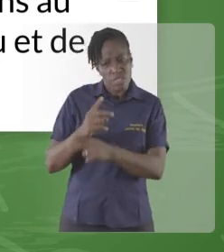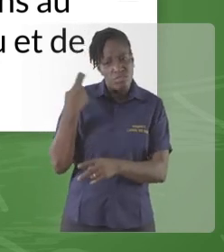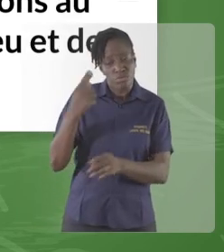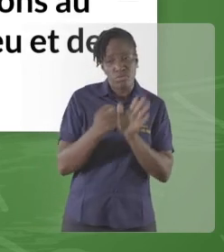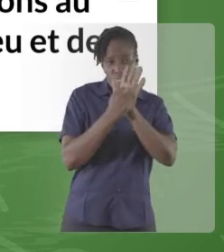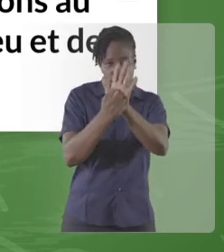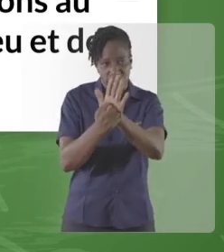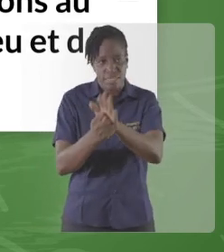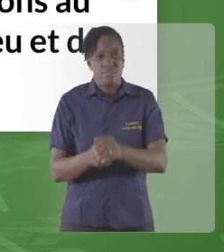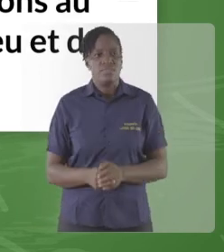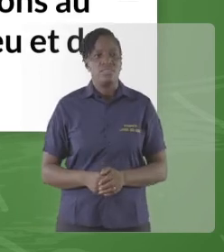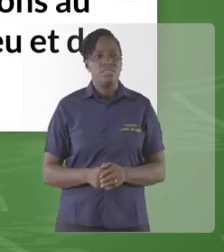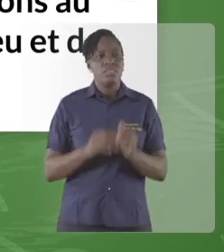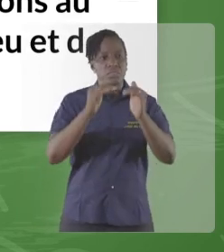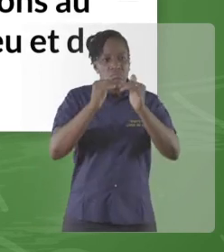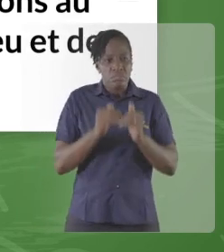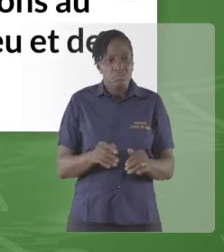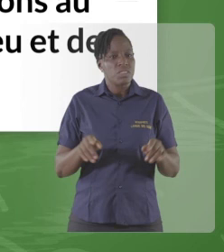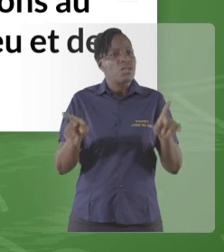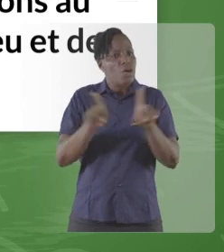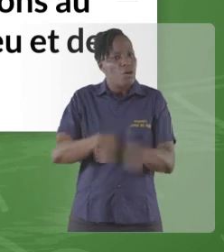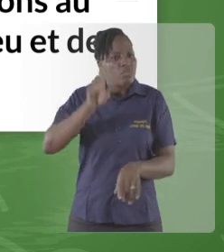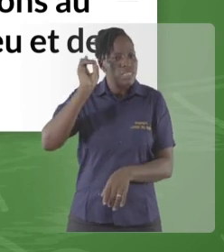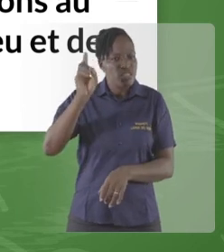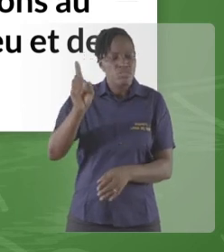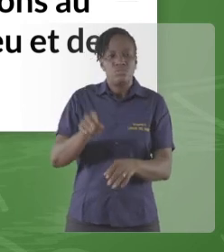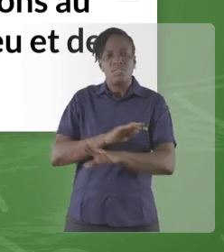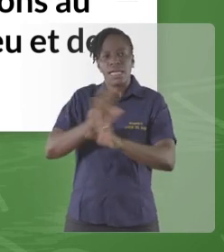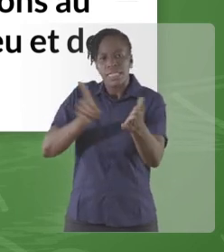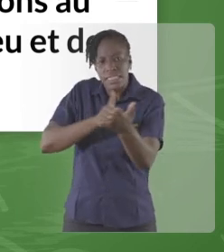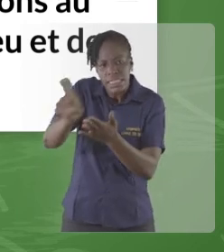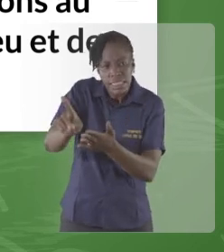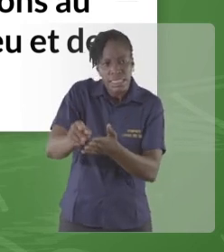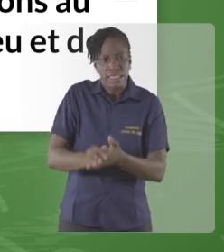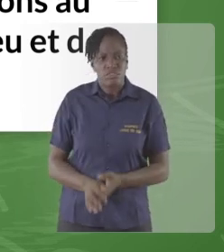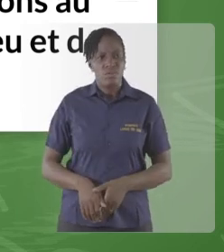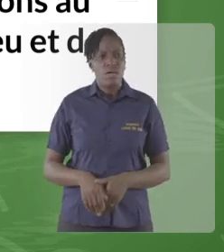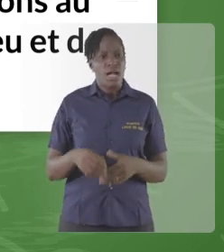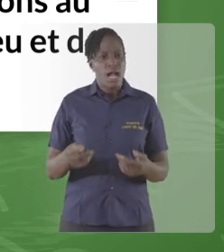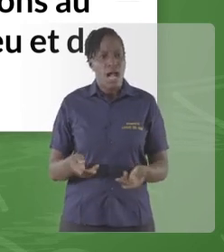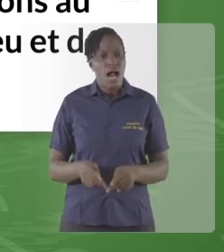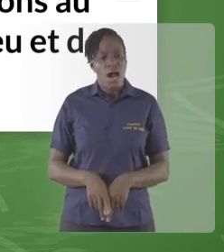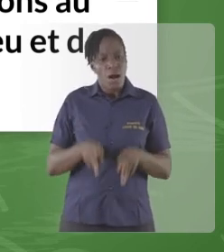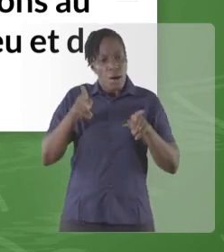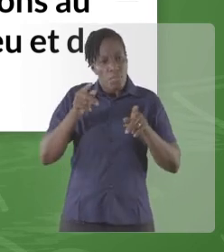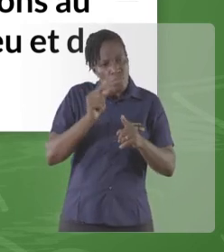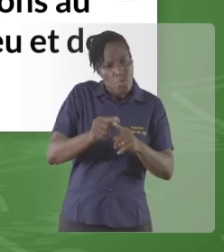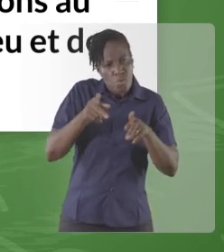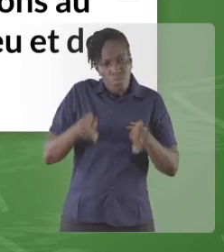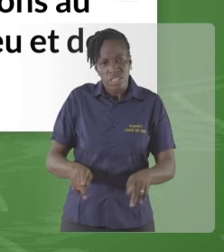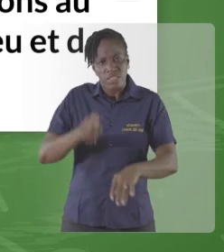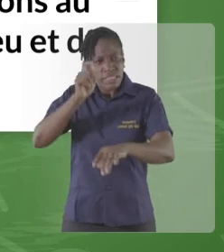type. Comme le discours indirect, il subit les modifications au niveau des marques